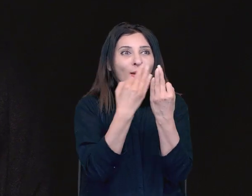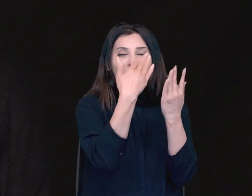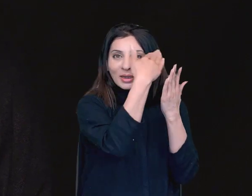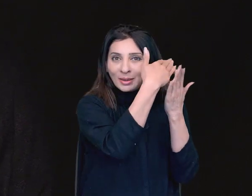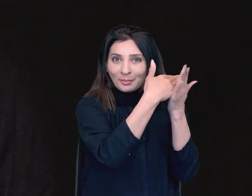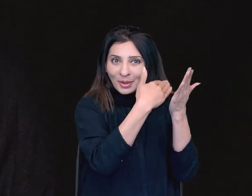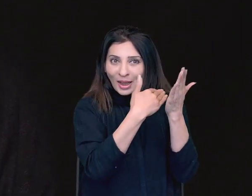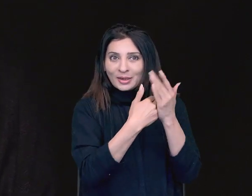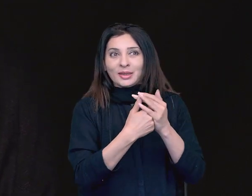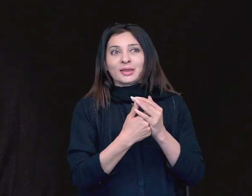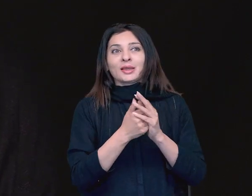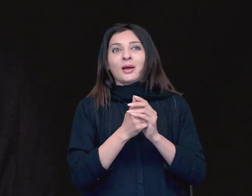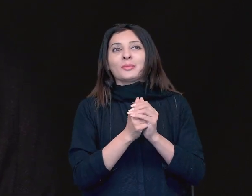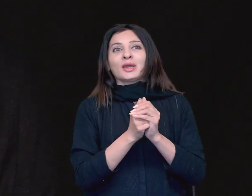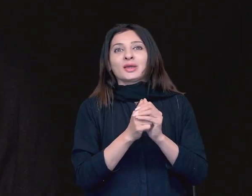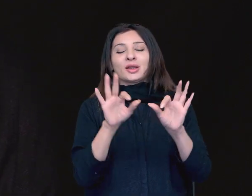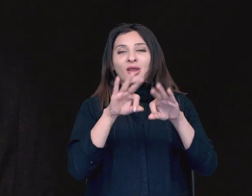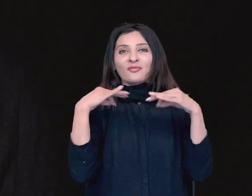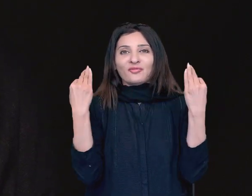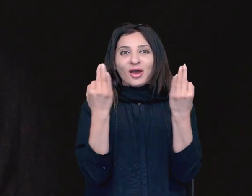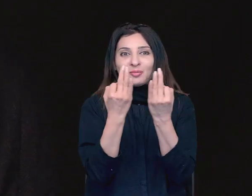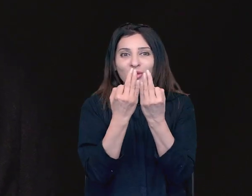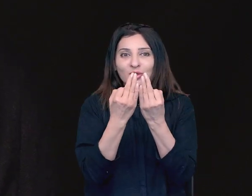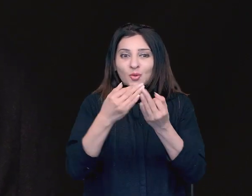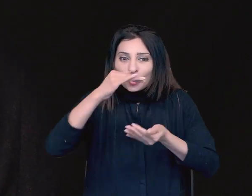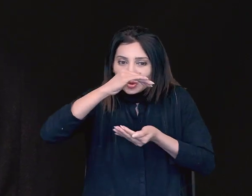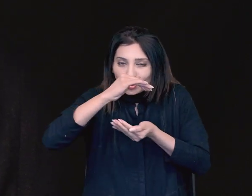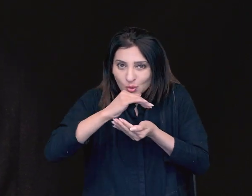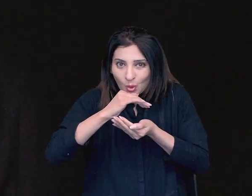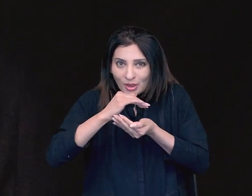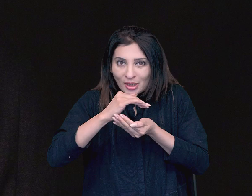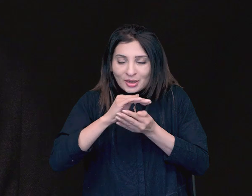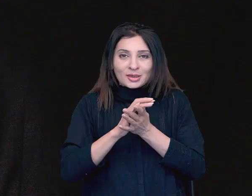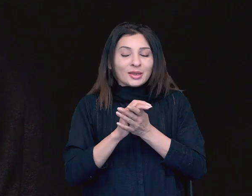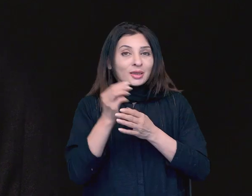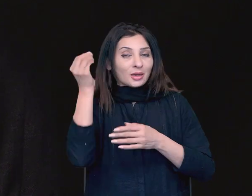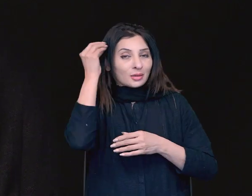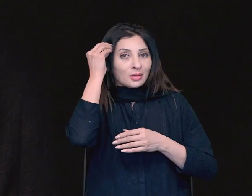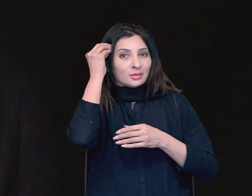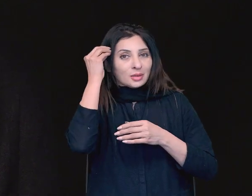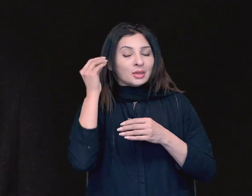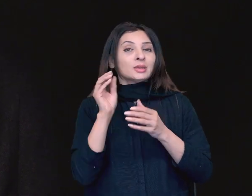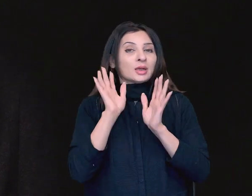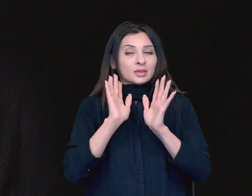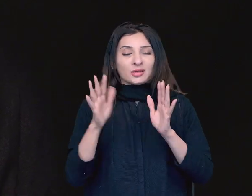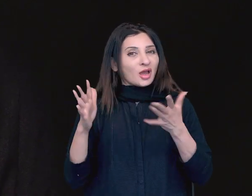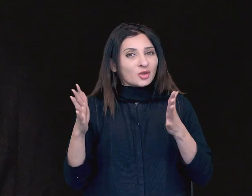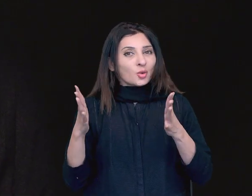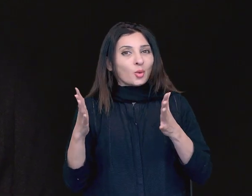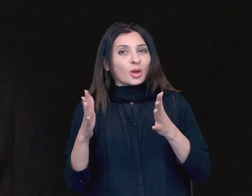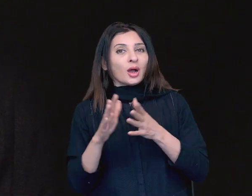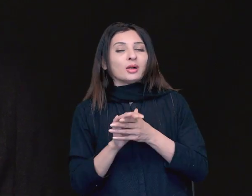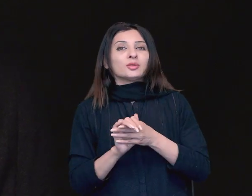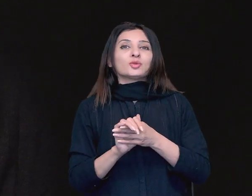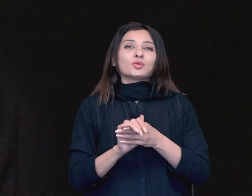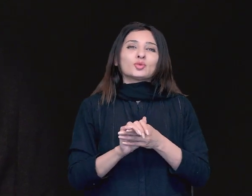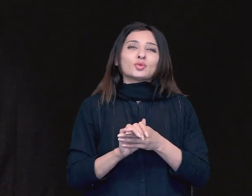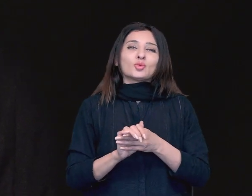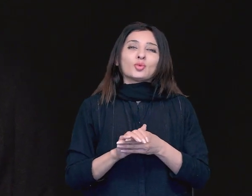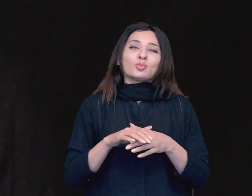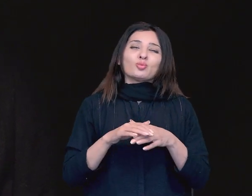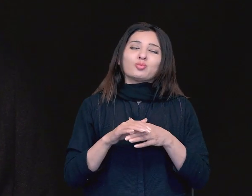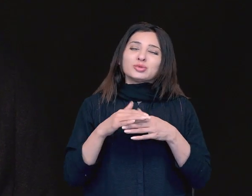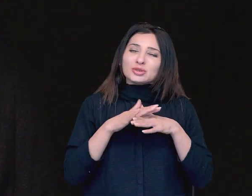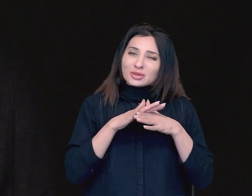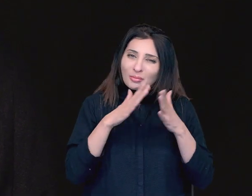کر لیں وہ فیسلٹیز چھوٹی پڑ جائیں گی کیونکہ پاپولیشن بڑھتی چلی جائے گی۔ ہمارے ہاں آج بہت